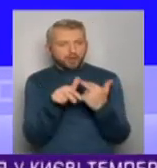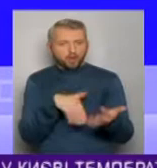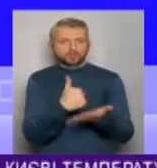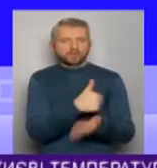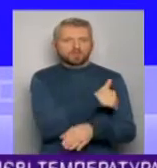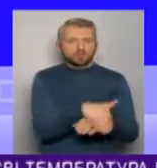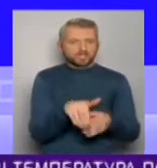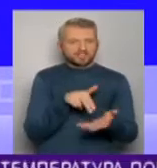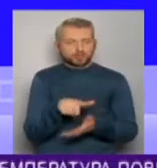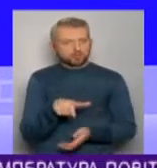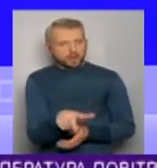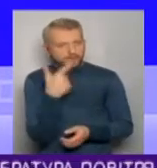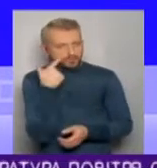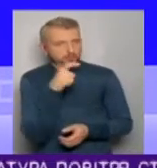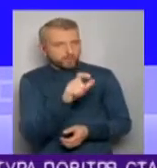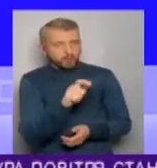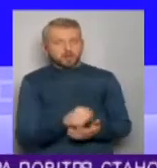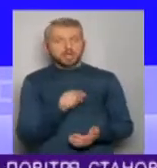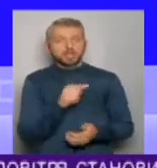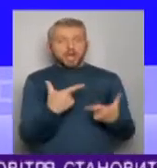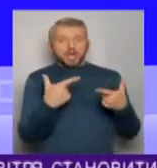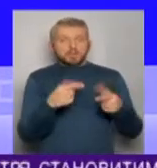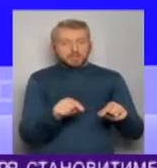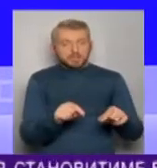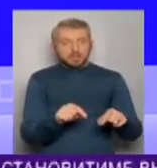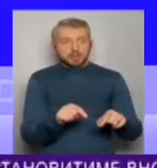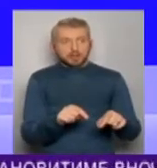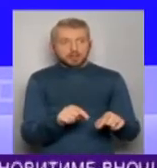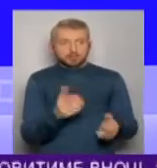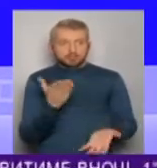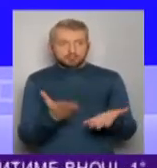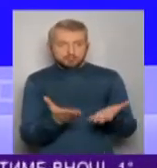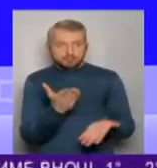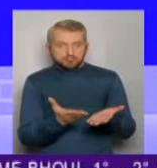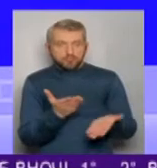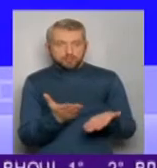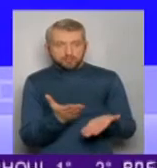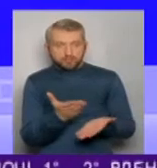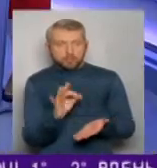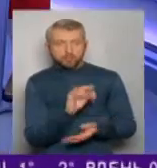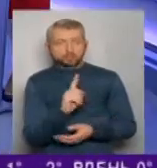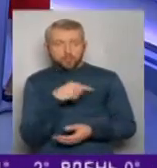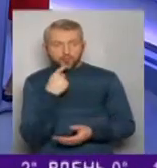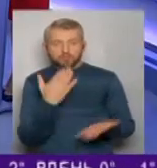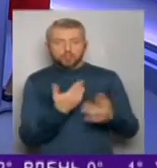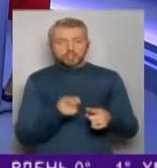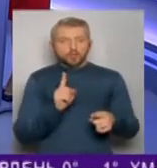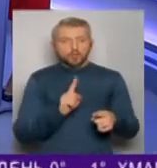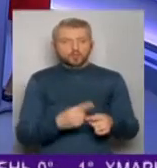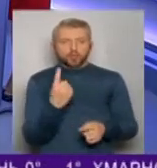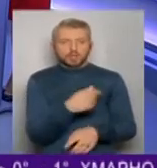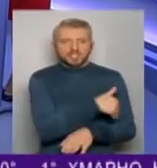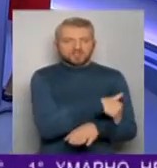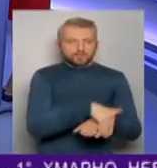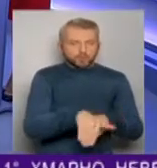тротуарів. В основному. Там, де, можливо, наш шановний дозвонювач про що говорить, можливо, це яка одна із